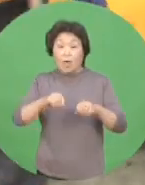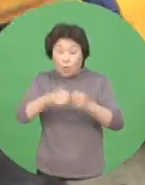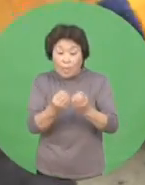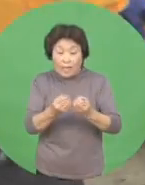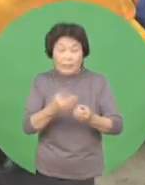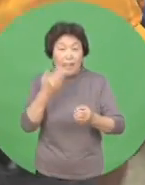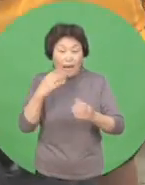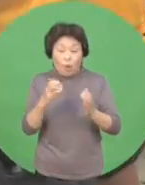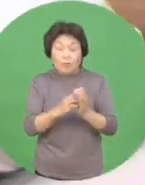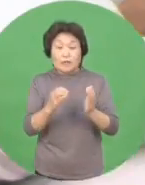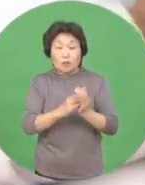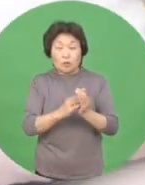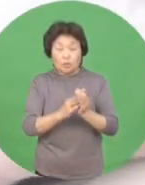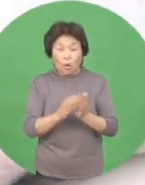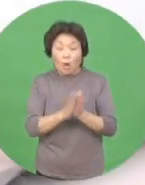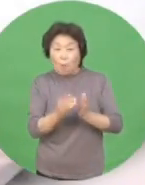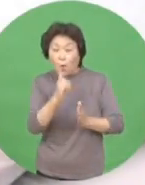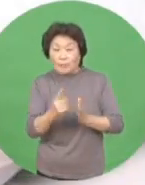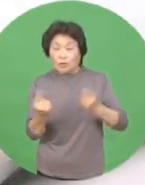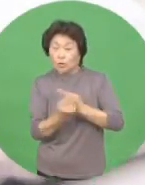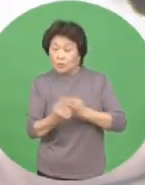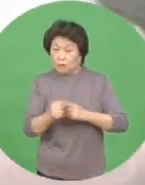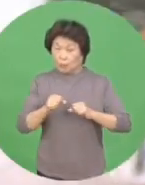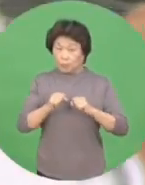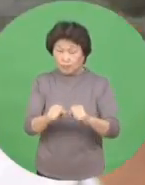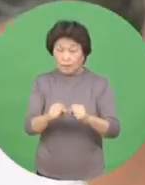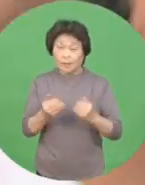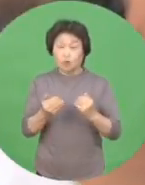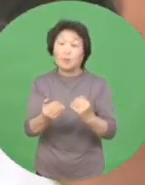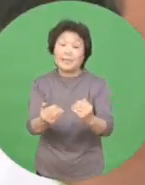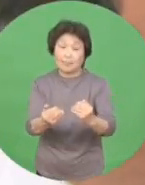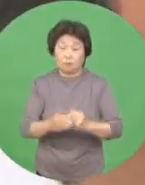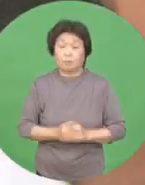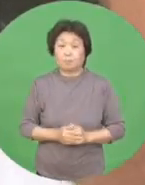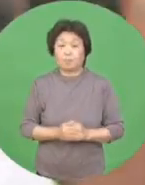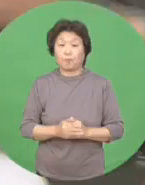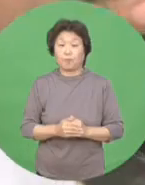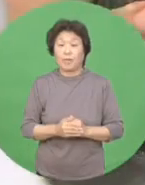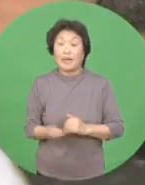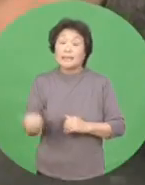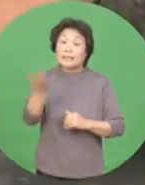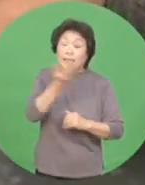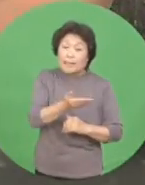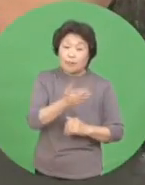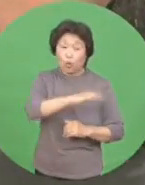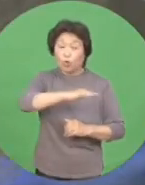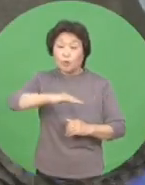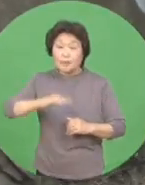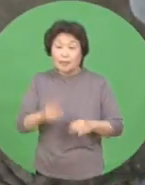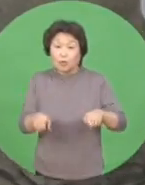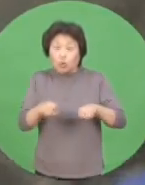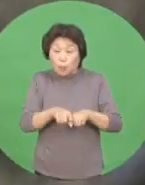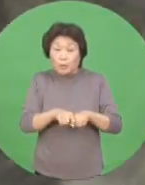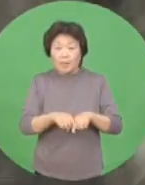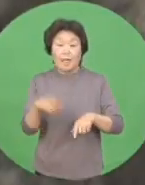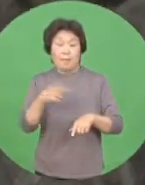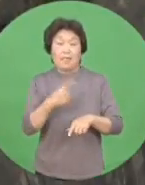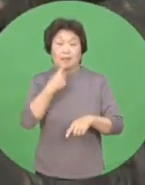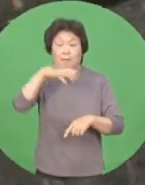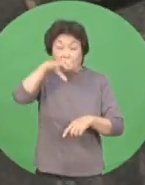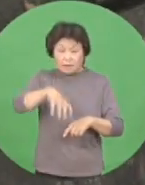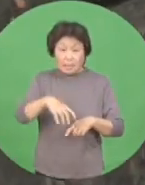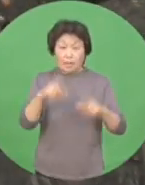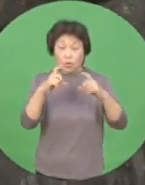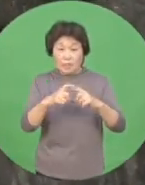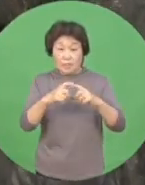をね、もう一度修復をし直す、手づからにということで、まあ次世代の子どもさんたちとともに、しかもマルシェの日